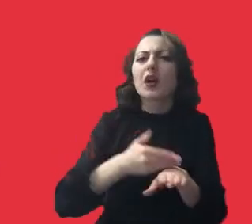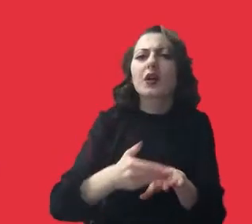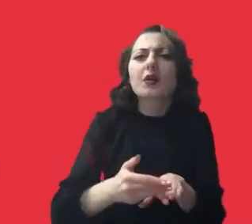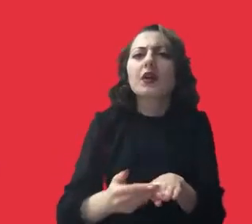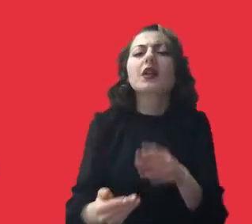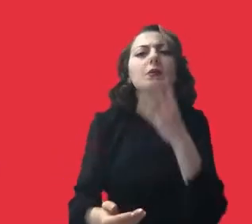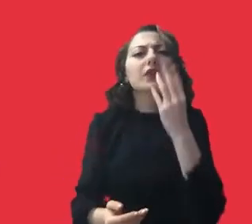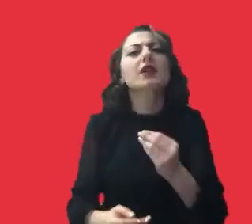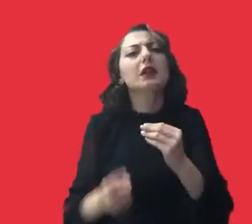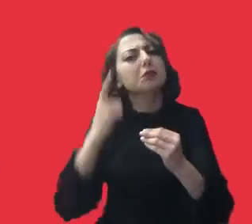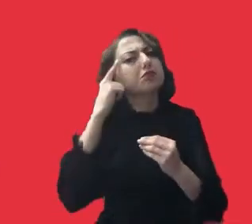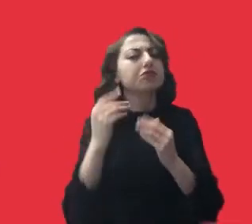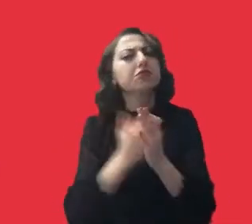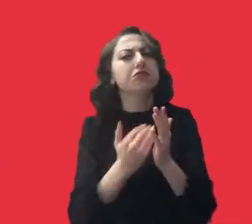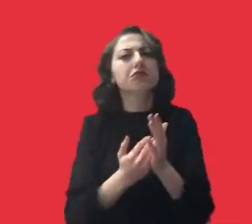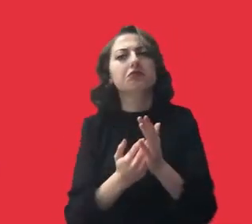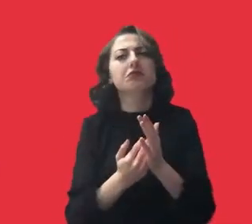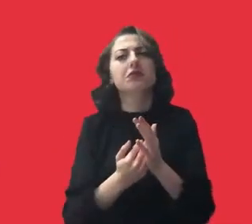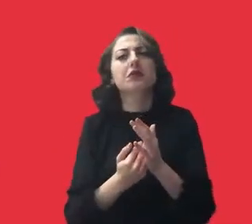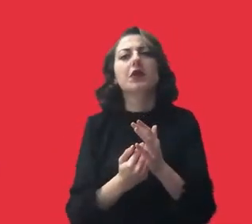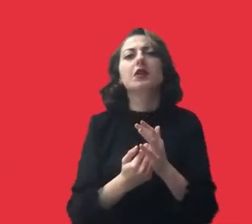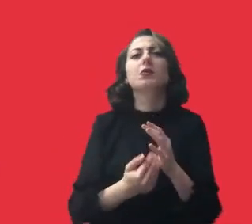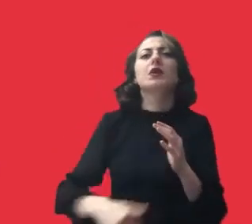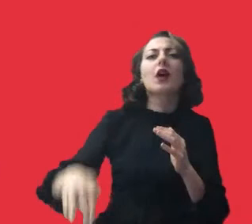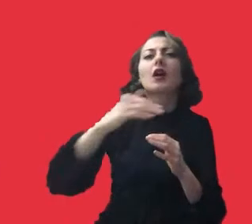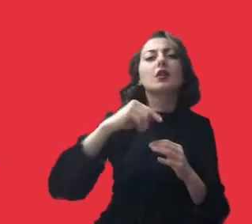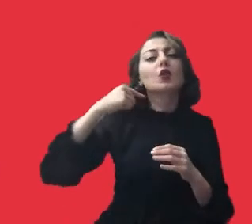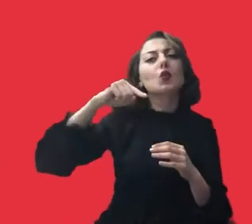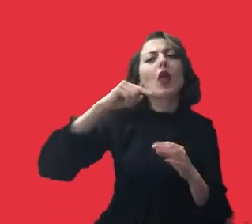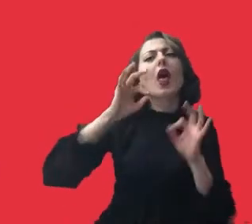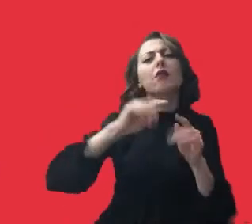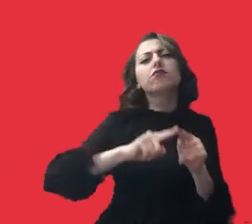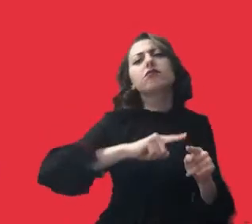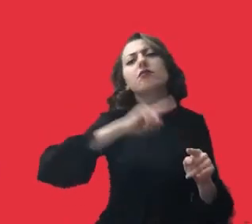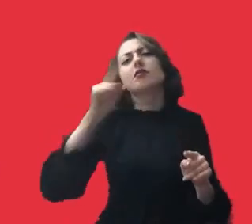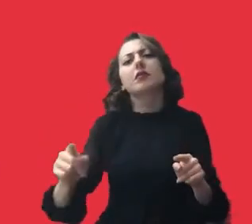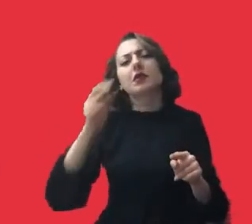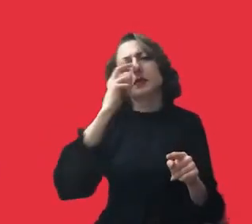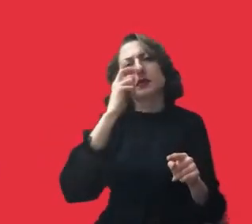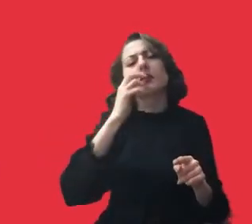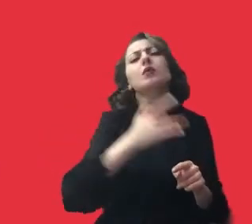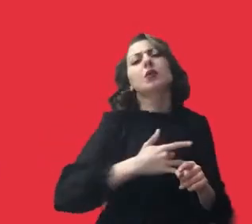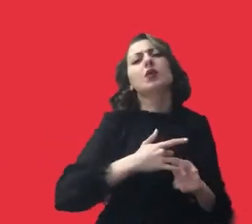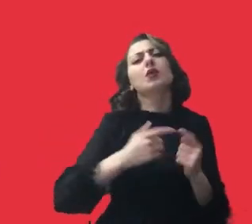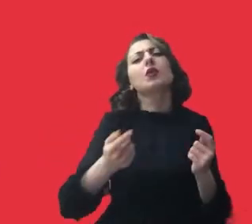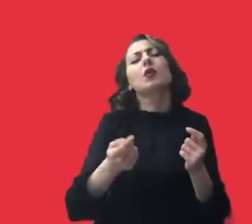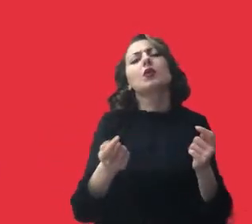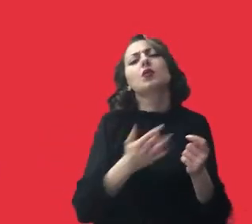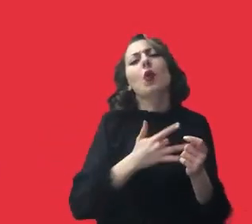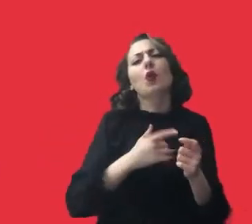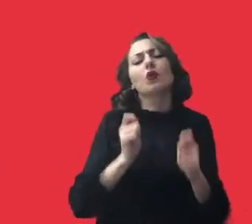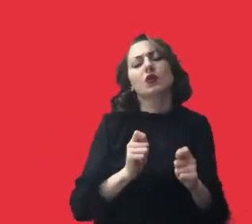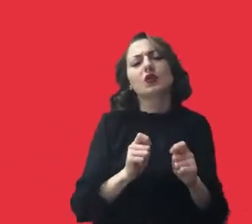And these are the stages that we have Suriyeler been her aşamasında concentrating ever aslında since the beginning of the varlardı crisis. ve gönüllü And olarak at çalıştılar. every stage, Sen de bilirsin Syrians